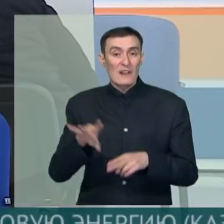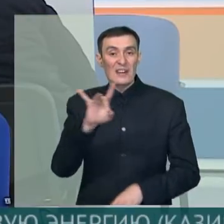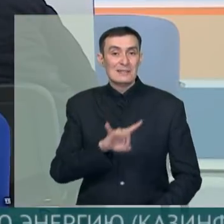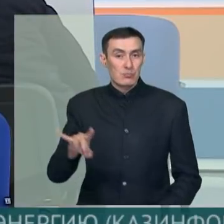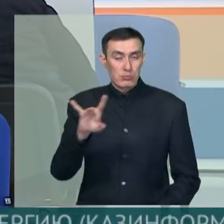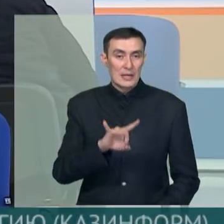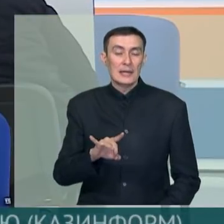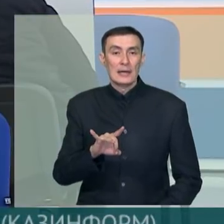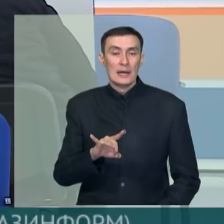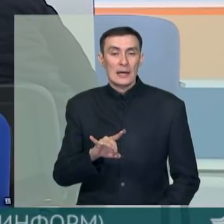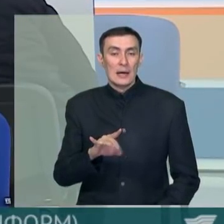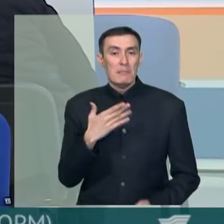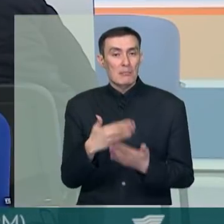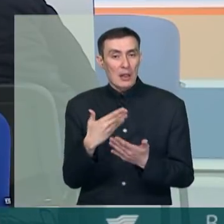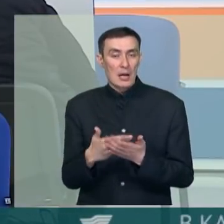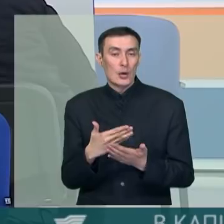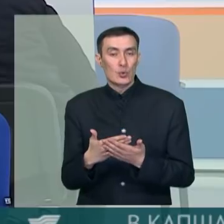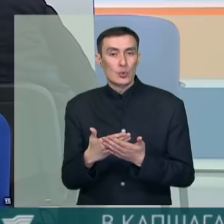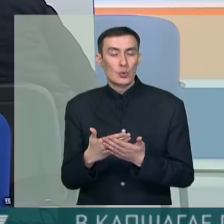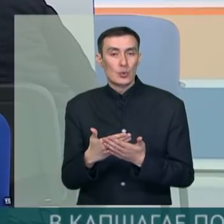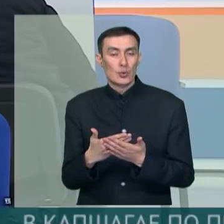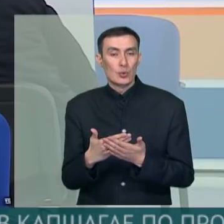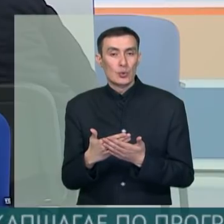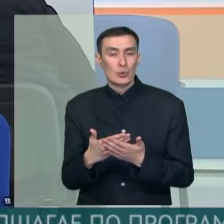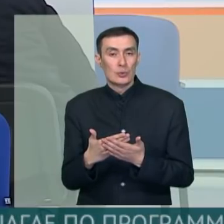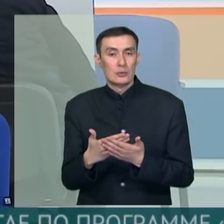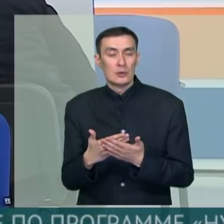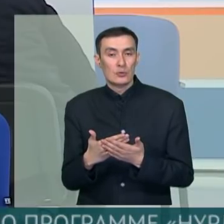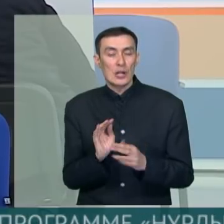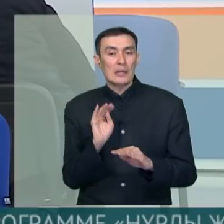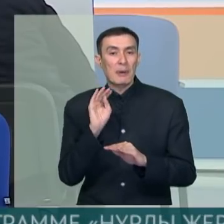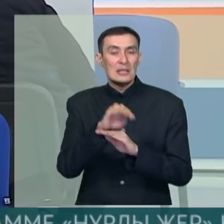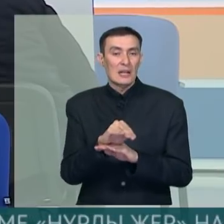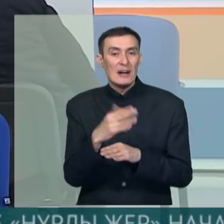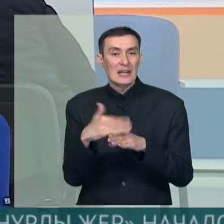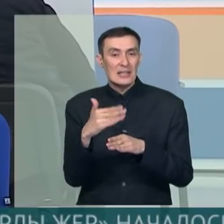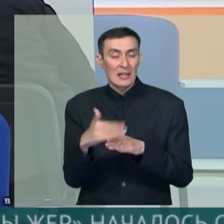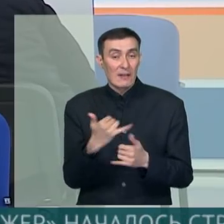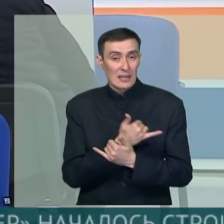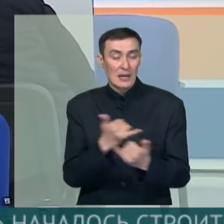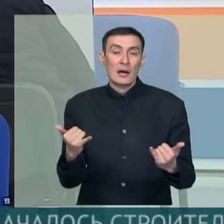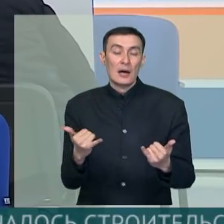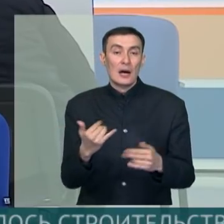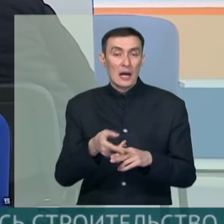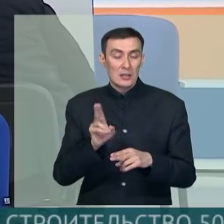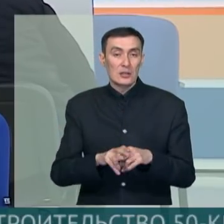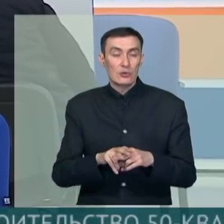которые... значит, предполагаются для дополнительного кредитования, они